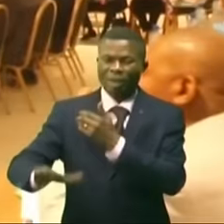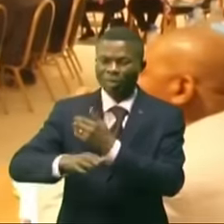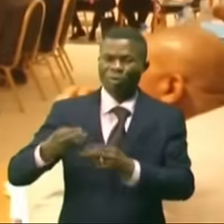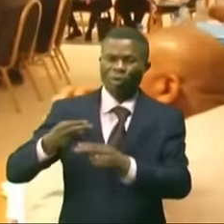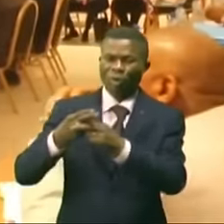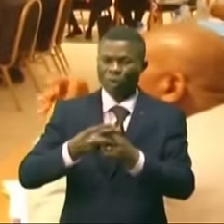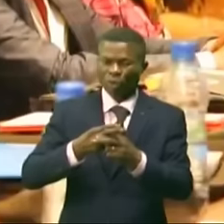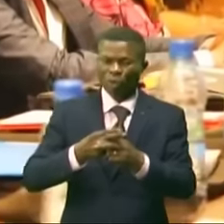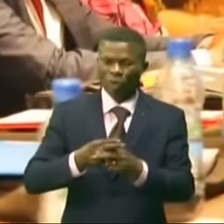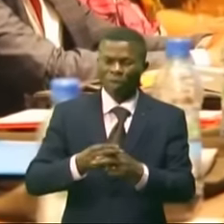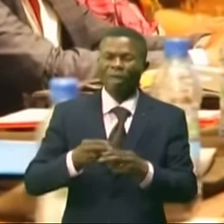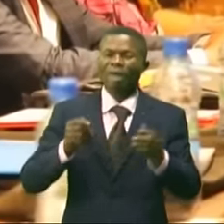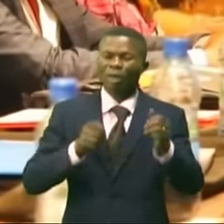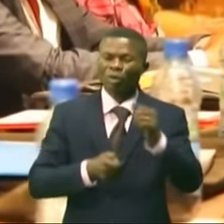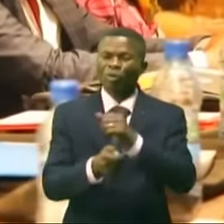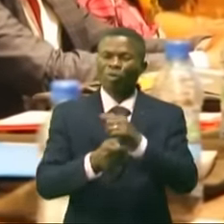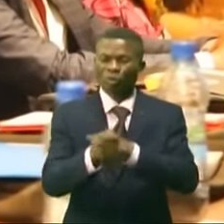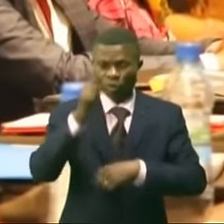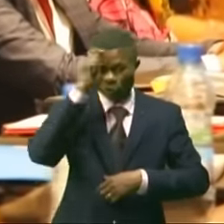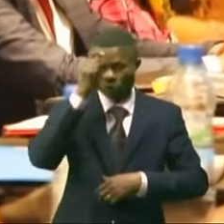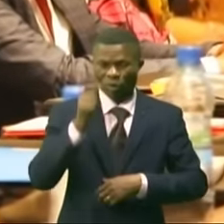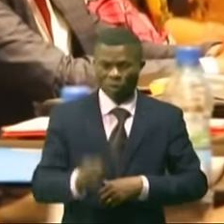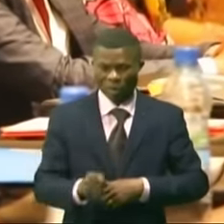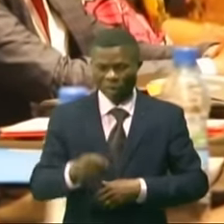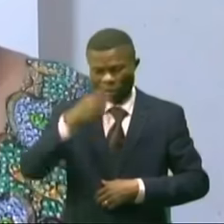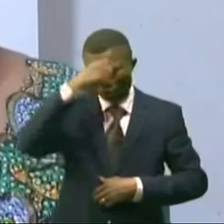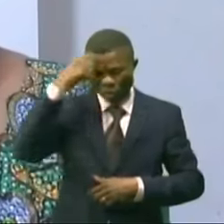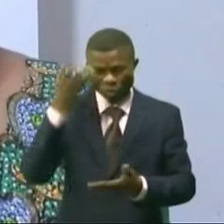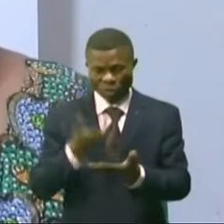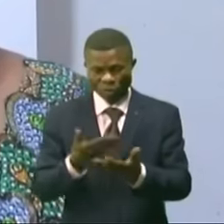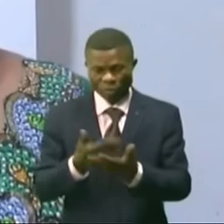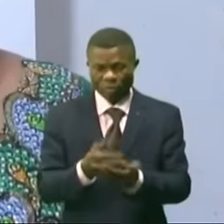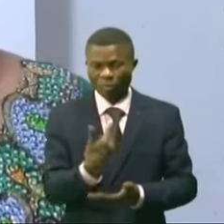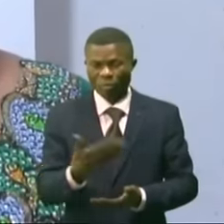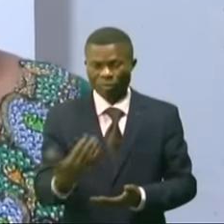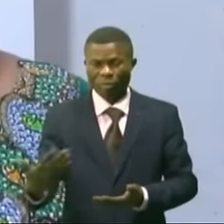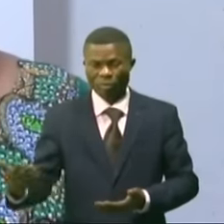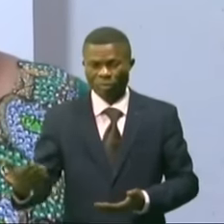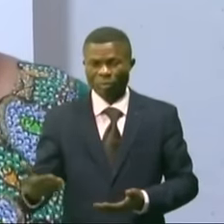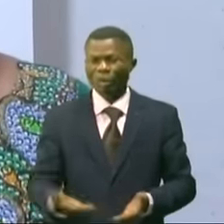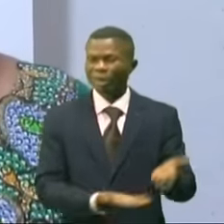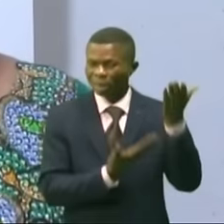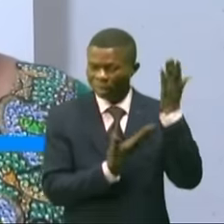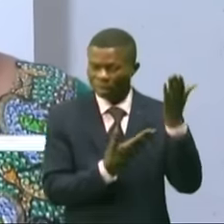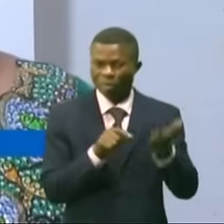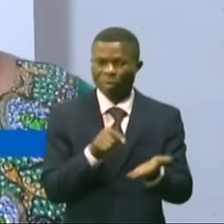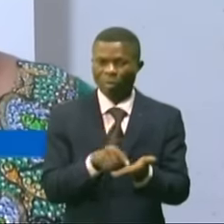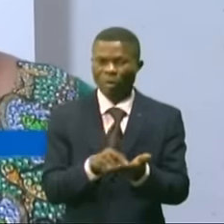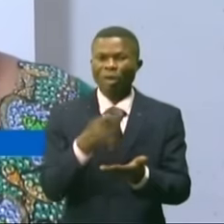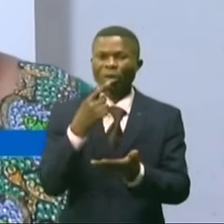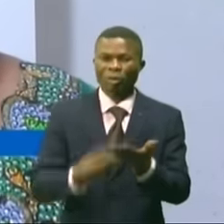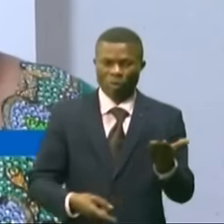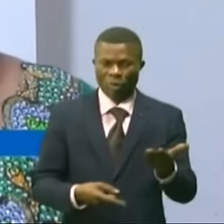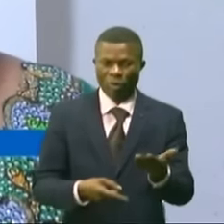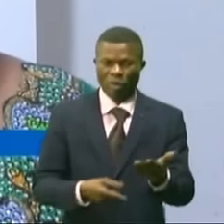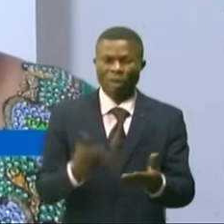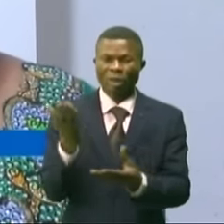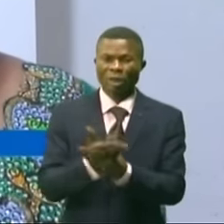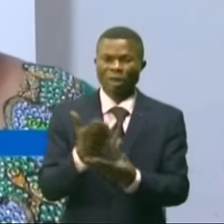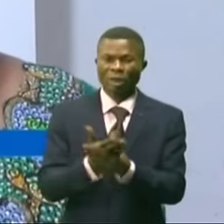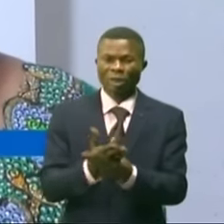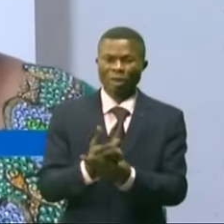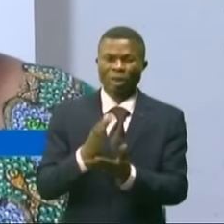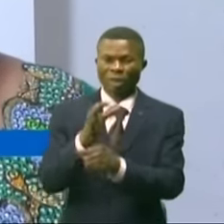renforcé du Gaffi dite liste grise l'élément fondamental ici c'est le document que nous